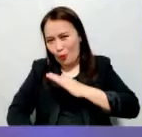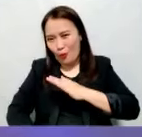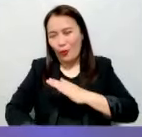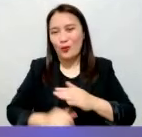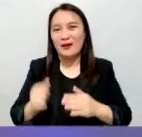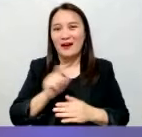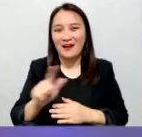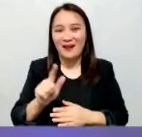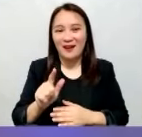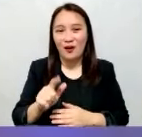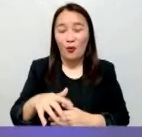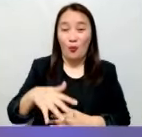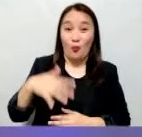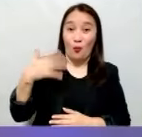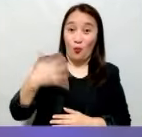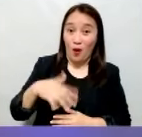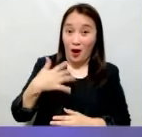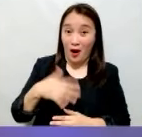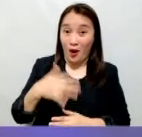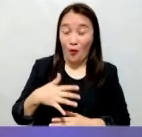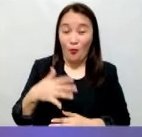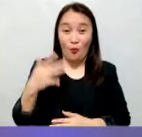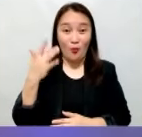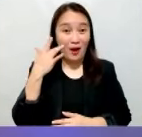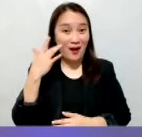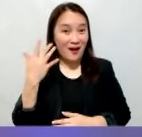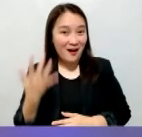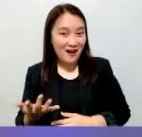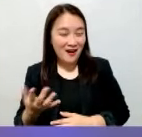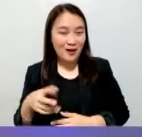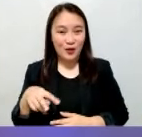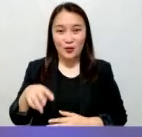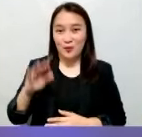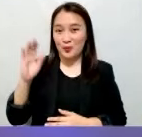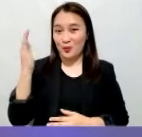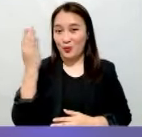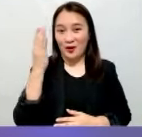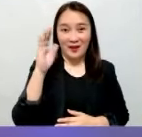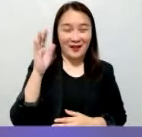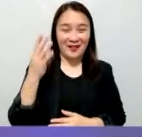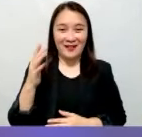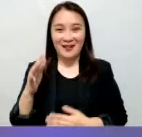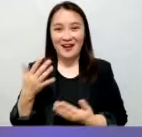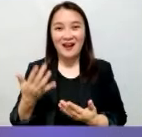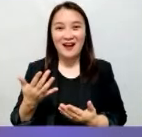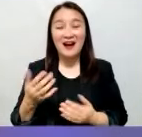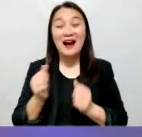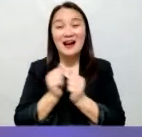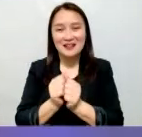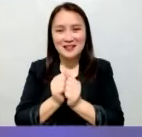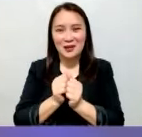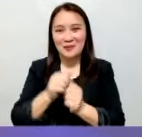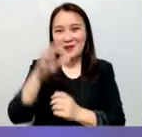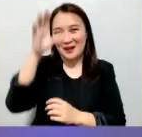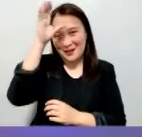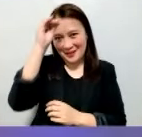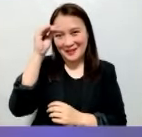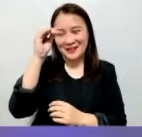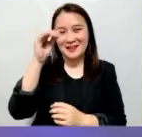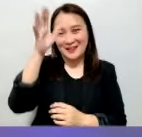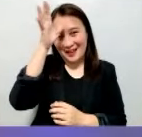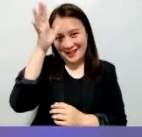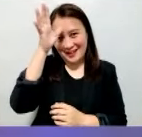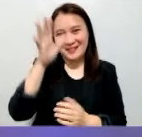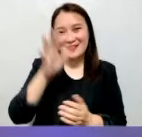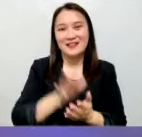sa isang Becky na kapag rumarampa, aba, kasama pa ang kanyang ama. Ang pasilip sa kanila tampok